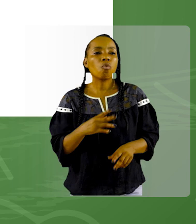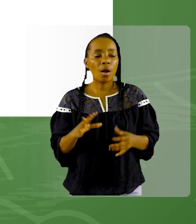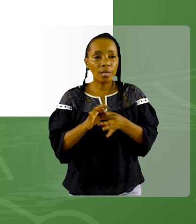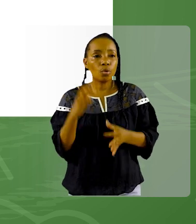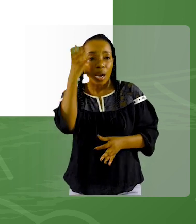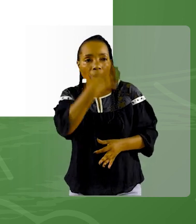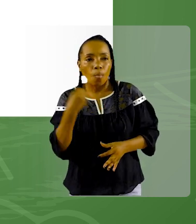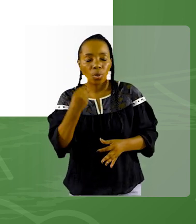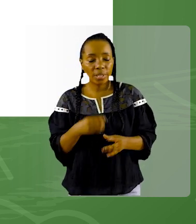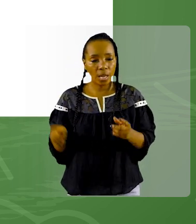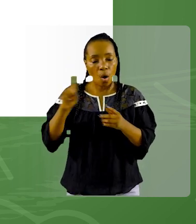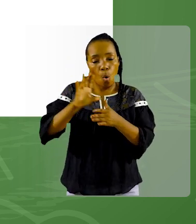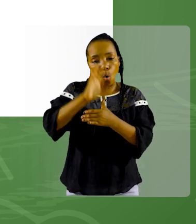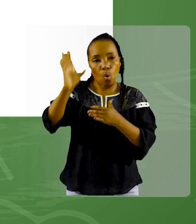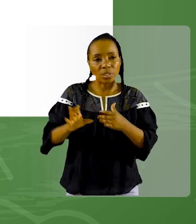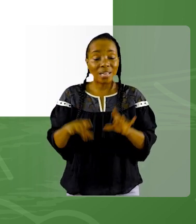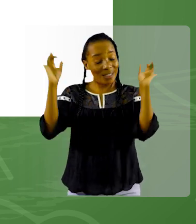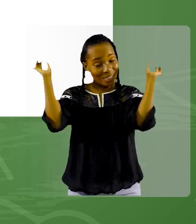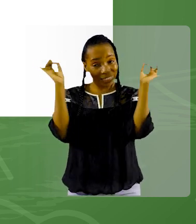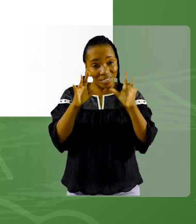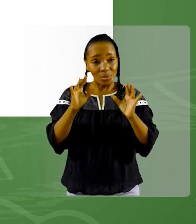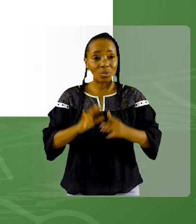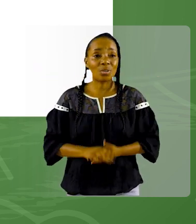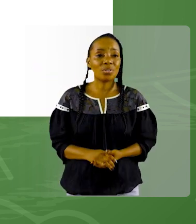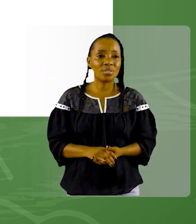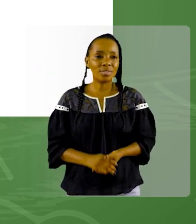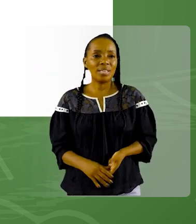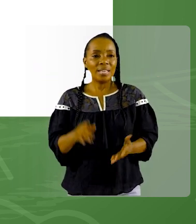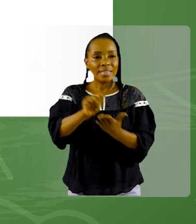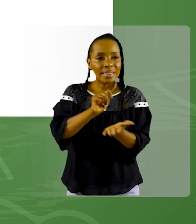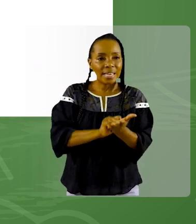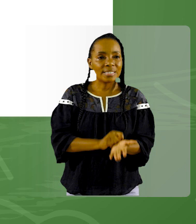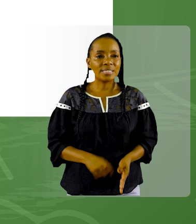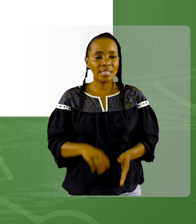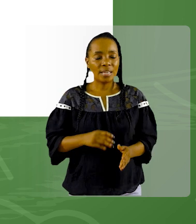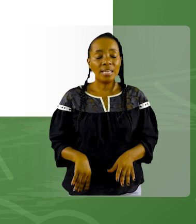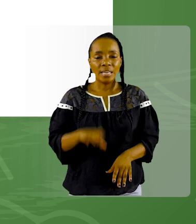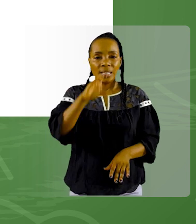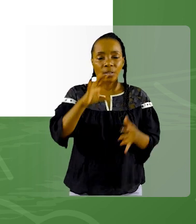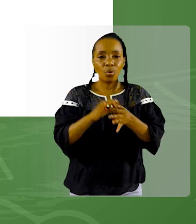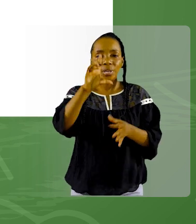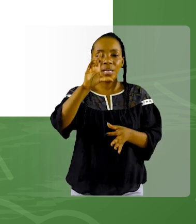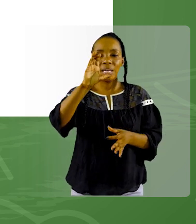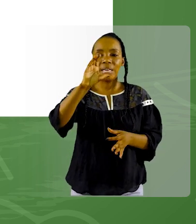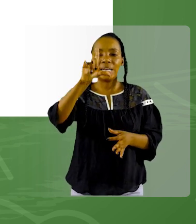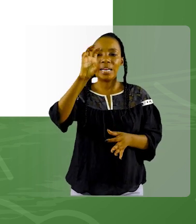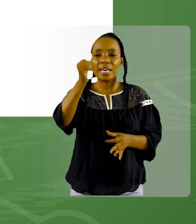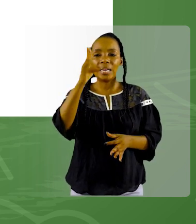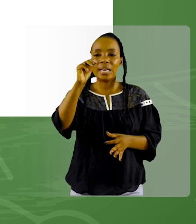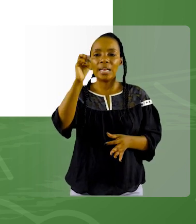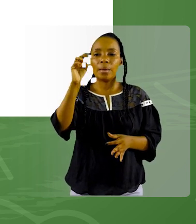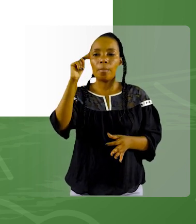aux conséquences dangereuses ». Un texte de Clément Vessavi tiré de Fraternité Matin du 9